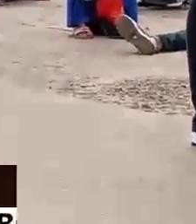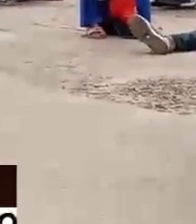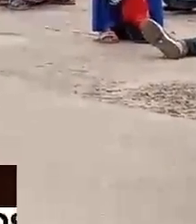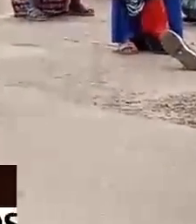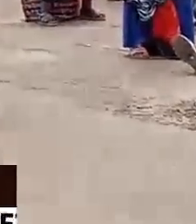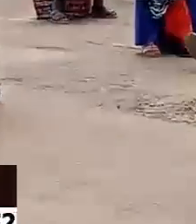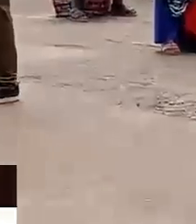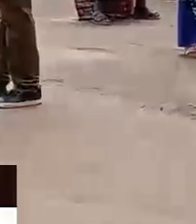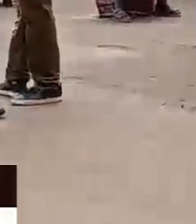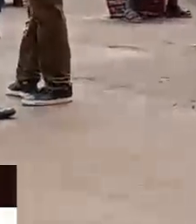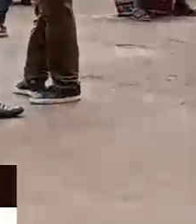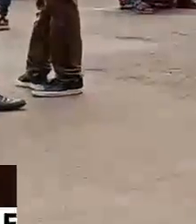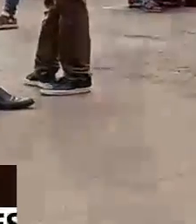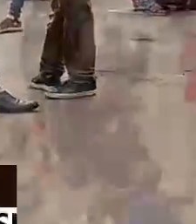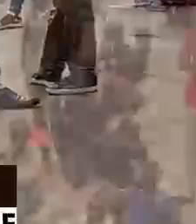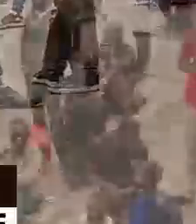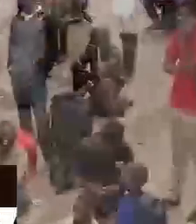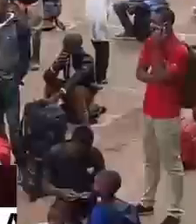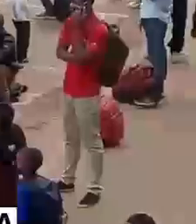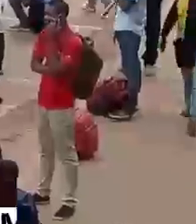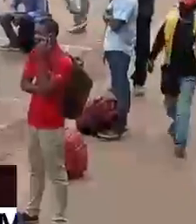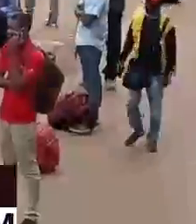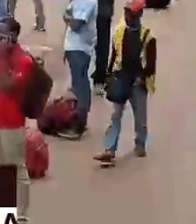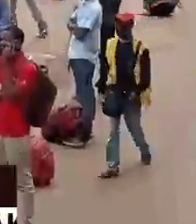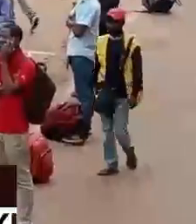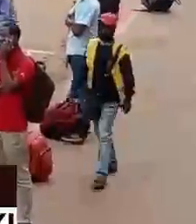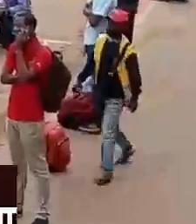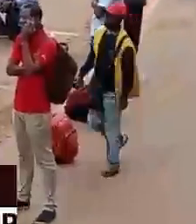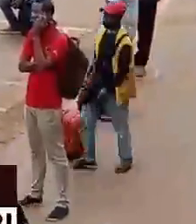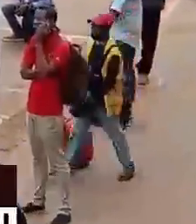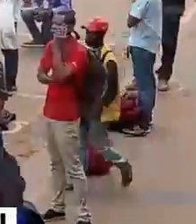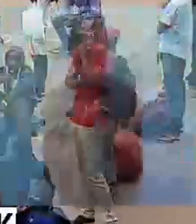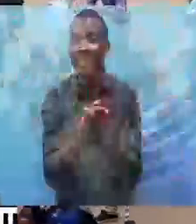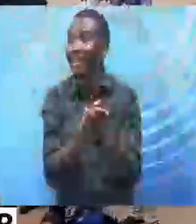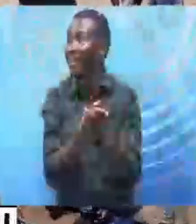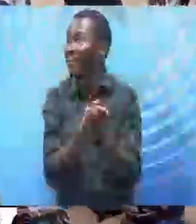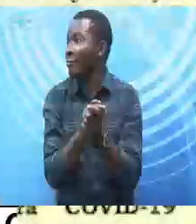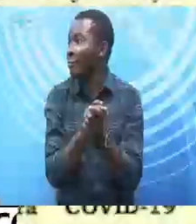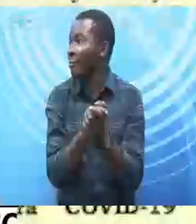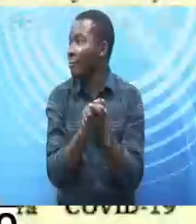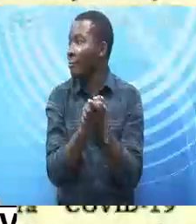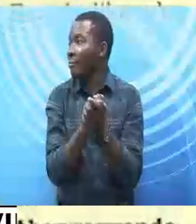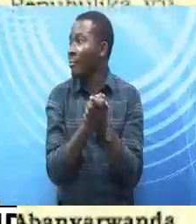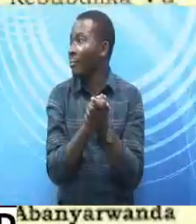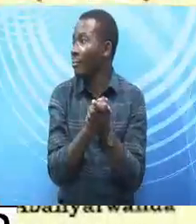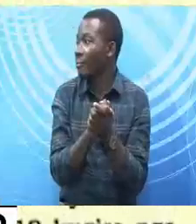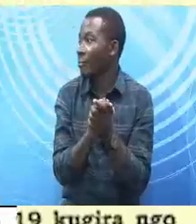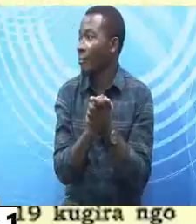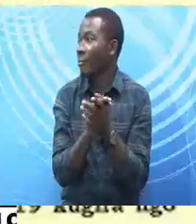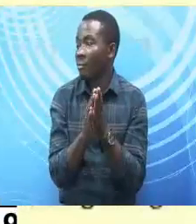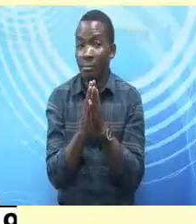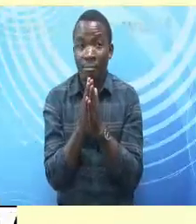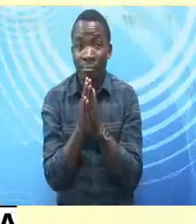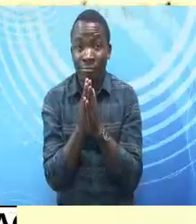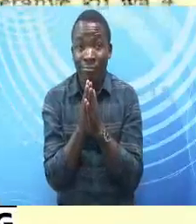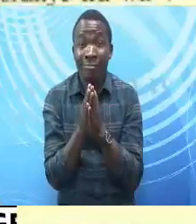mu ngo zabo ibi byatumye gare ya Nyabugogo mu gitondo yari yamaze kugeramo abashaka kwerekeza mu nta guma mu rugo nk'umwe mu myanzuro